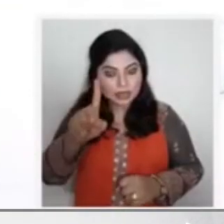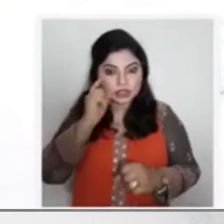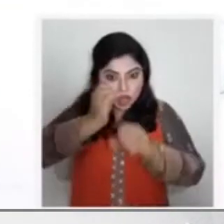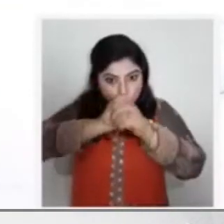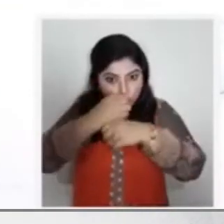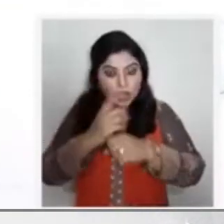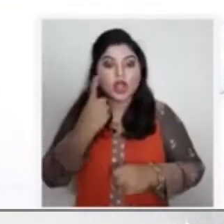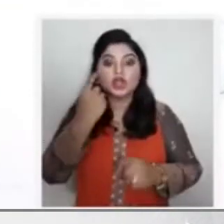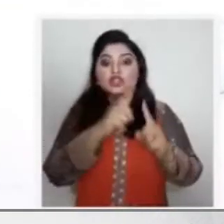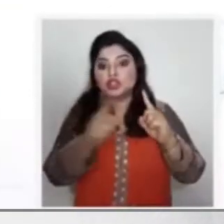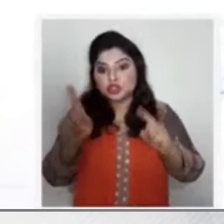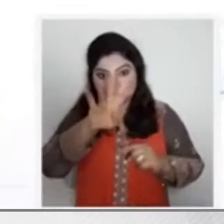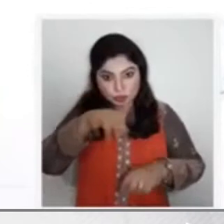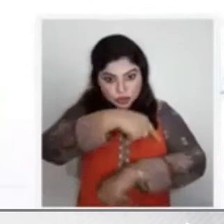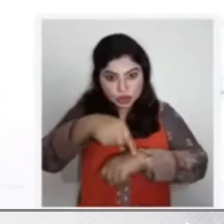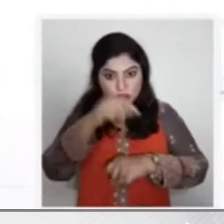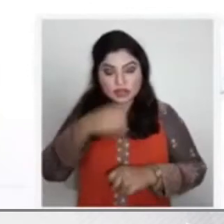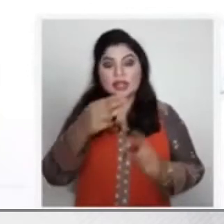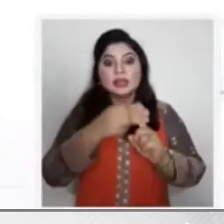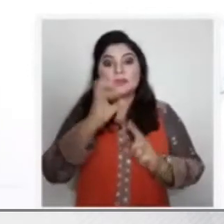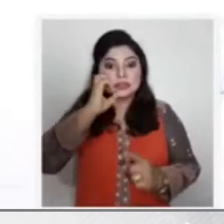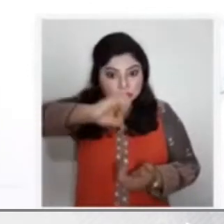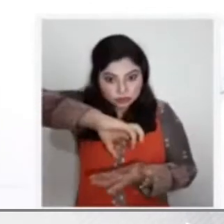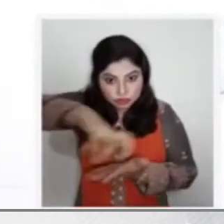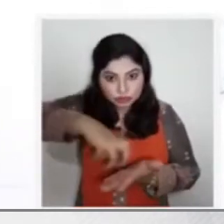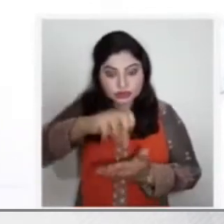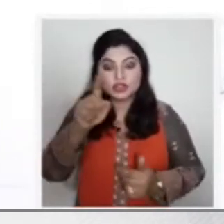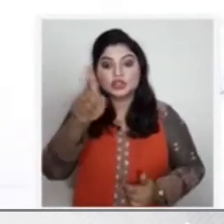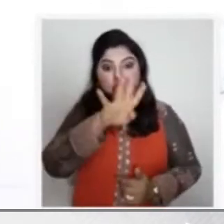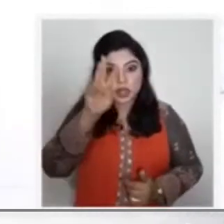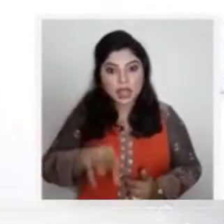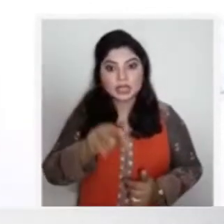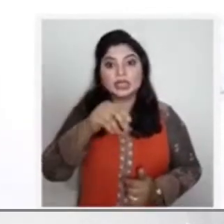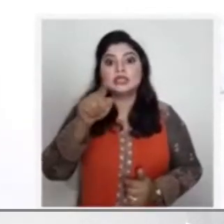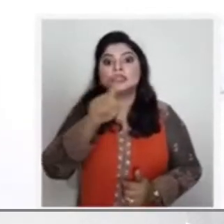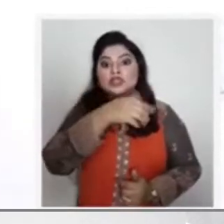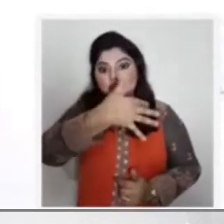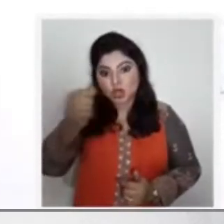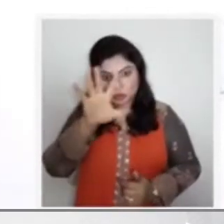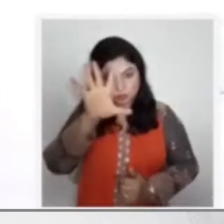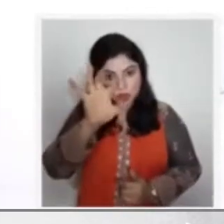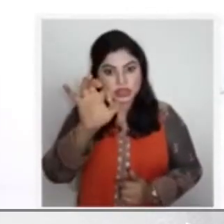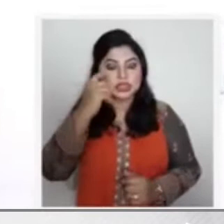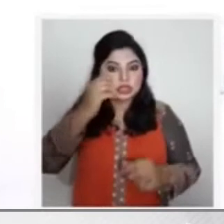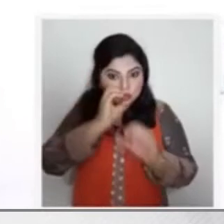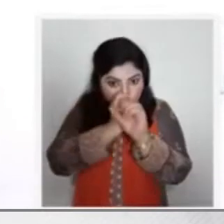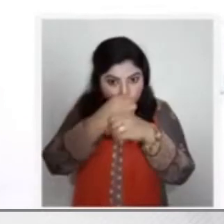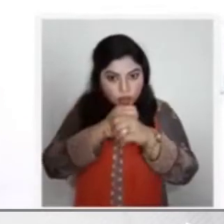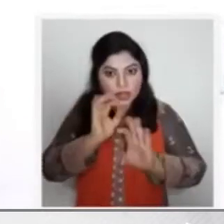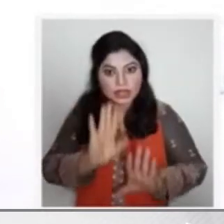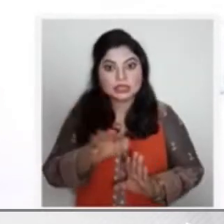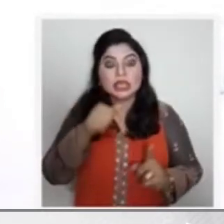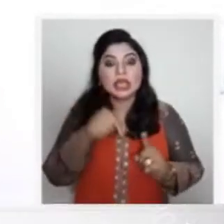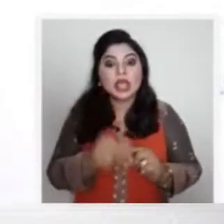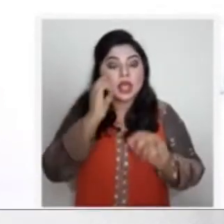২৪ ঘন্টায় নমুনা সংগ্রহ হয়েছে ১৪৭৮১টি। গত ২৪ ঘন্টায় পিসিআর পরীক্ষা হয়েছে